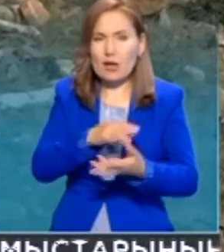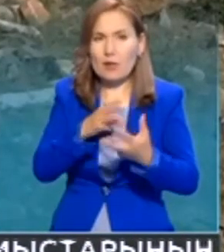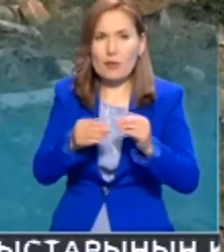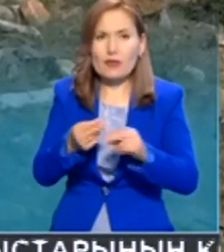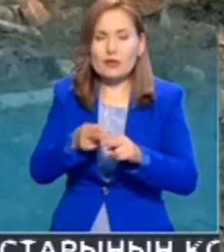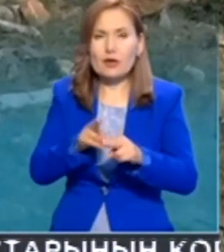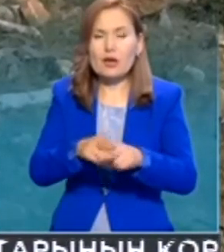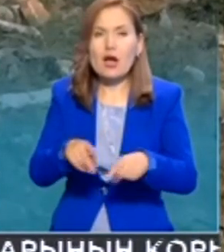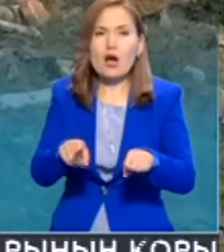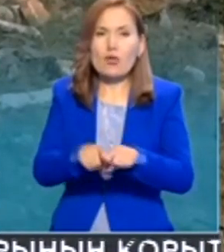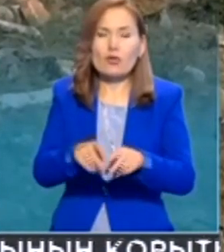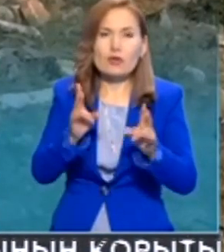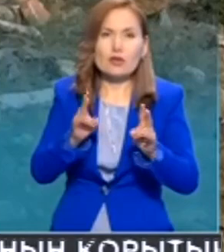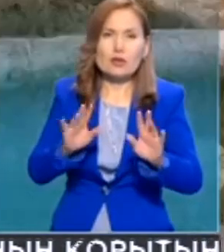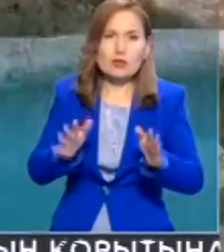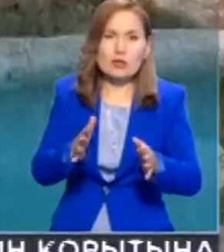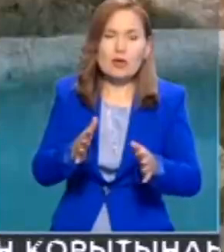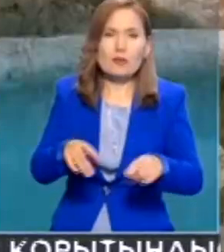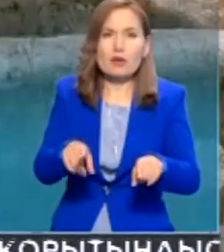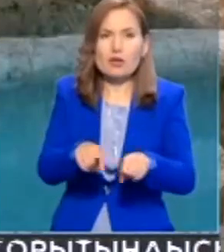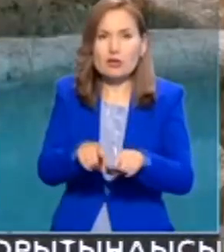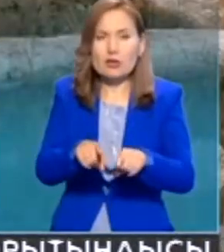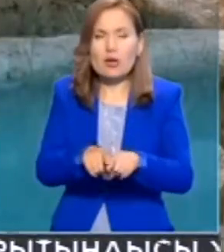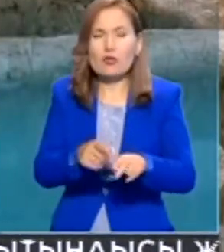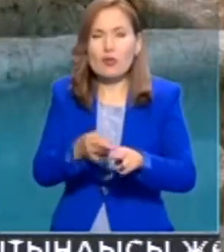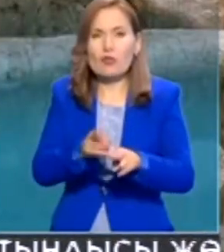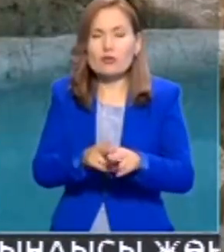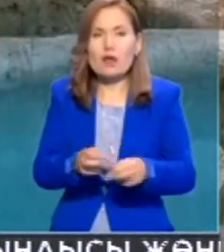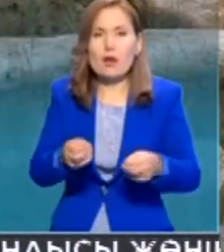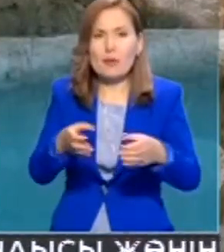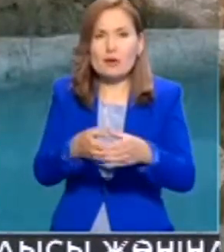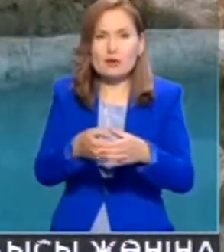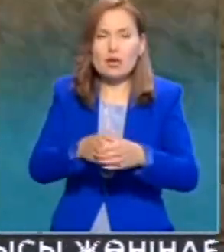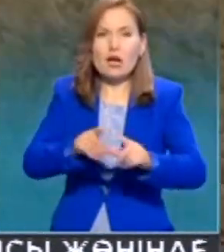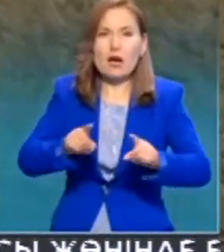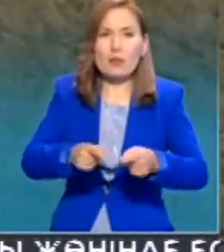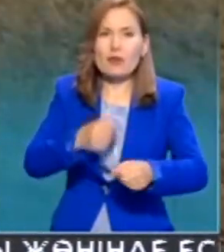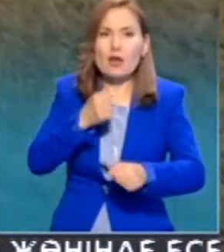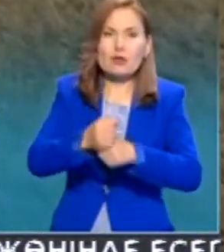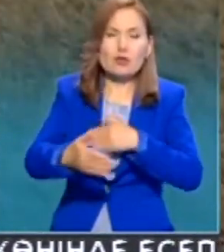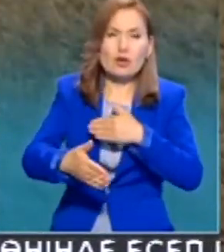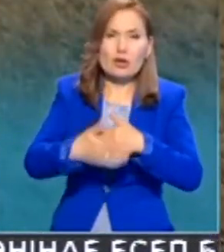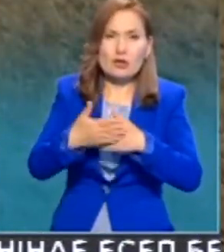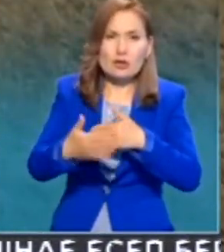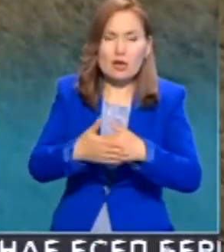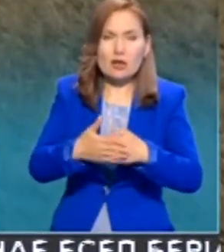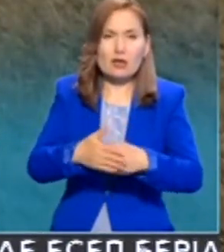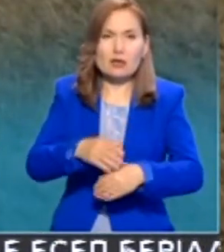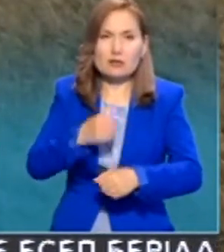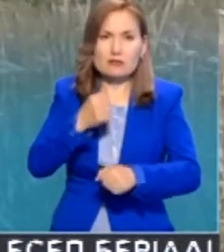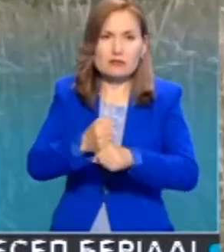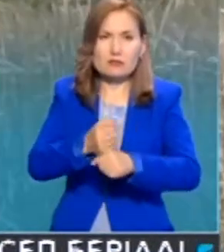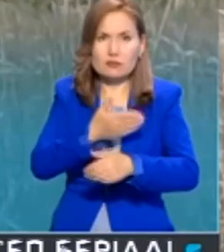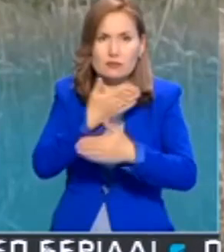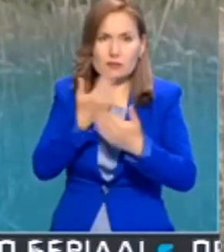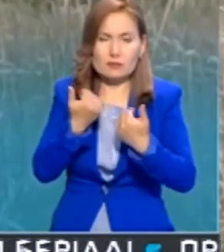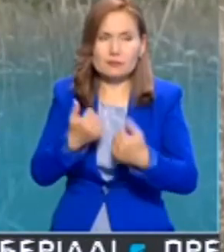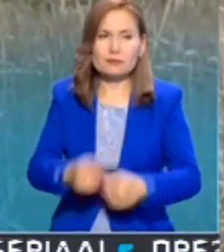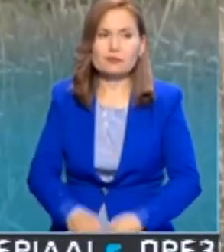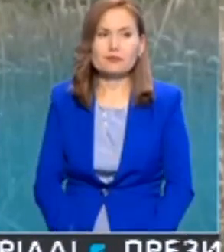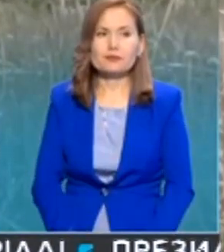дейін ұқсас оқиғалар жылы жабылған күйінде қалыпты. Салдарынан тарихқа қиянат жасайтындарға тоқтау болмай